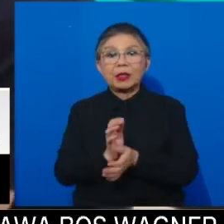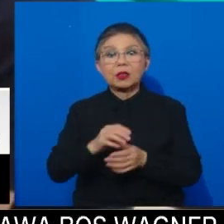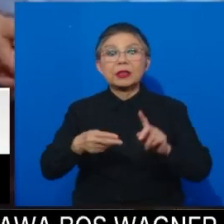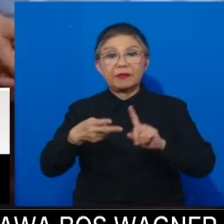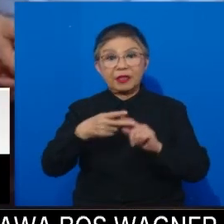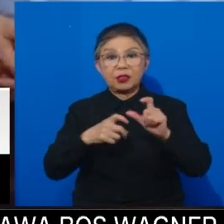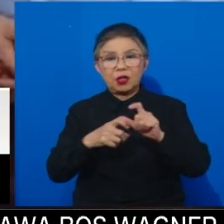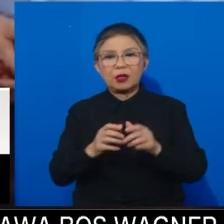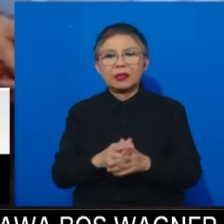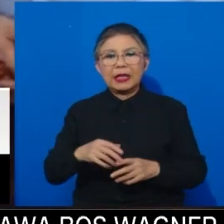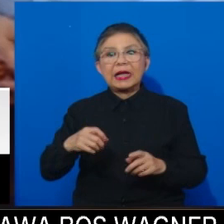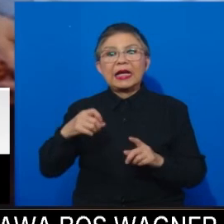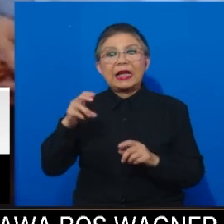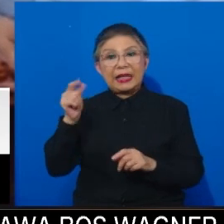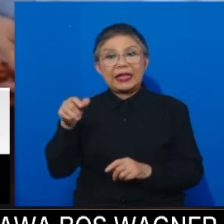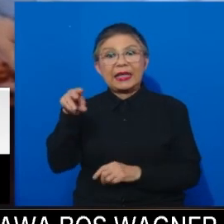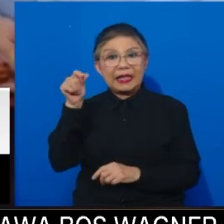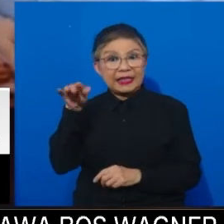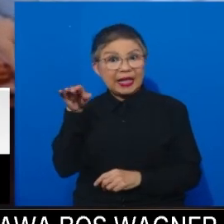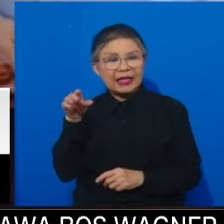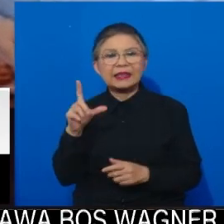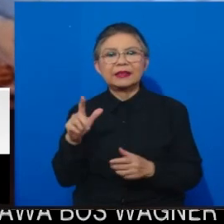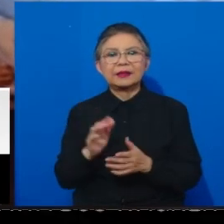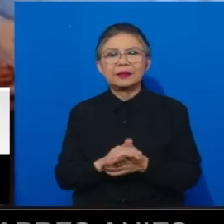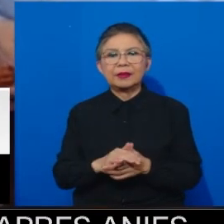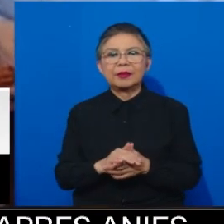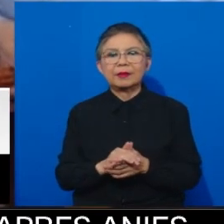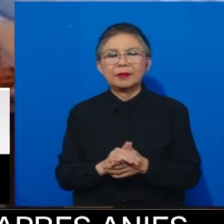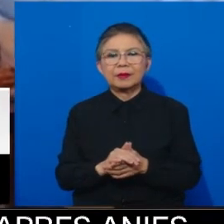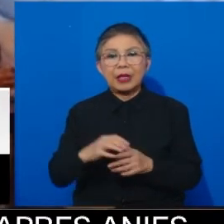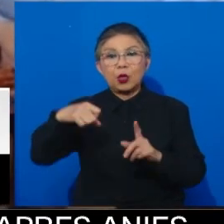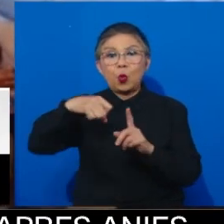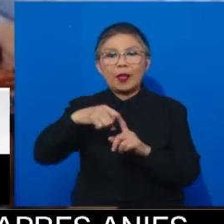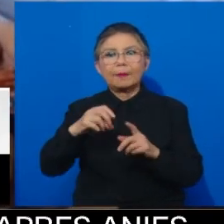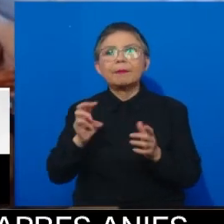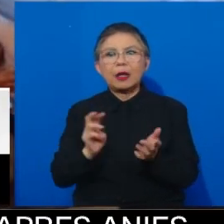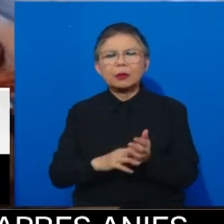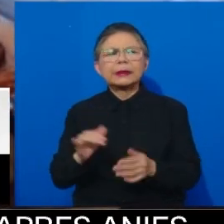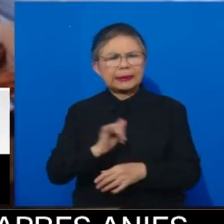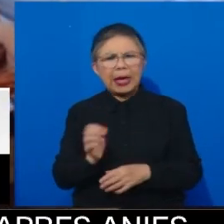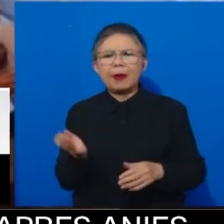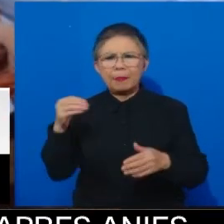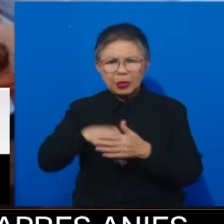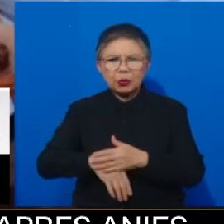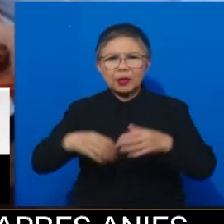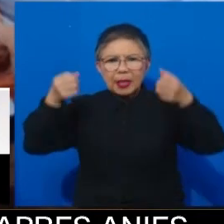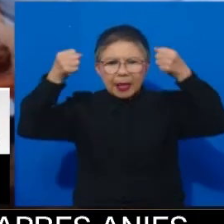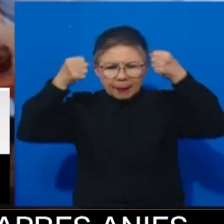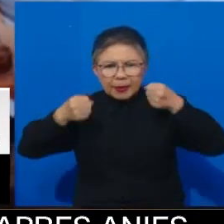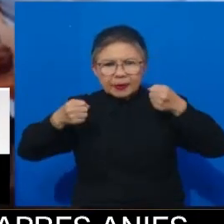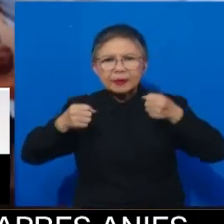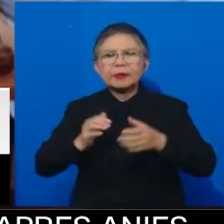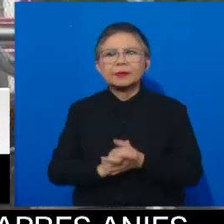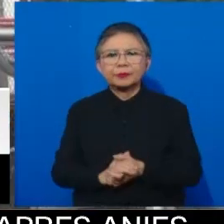Sambo, yaitu terpidana Ricky Rizal, Wibowo dan Kuat Maruf juga turut dijebloskan ke lapas Salemba. Kabak Humas